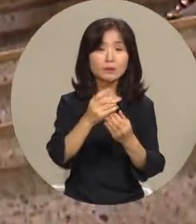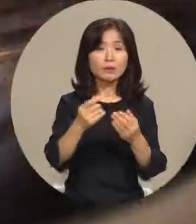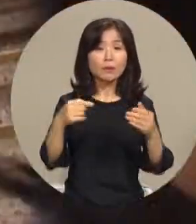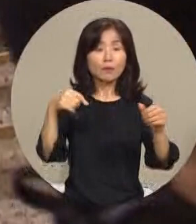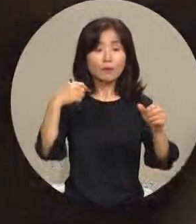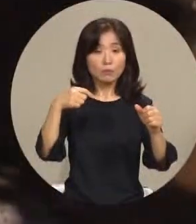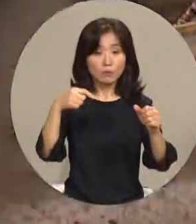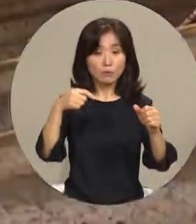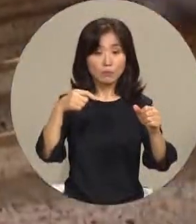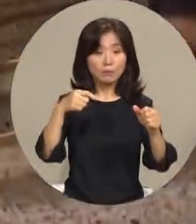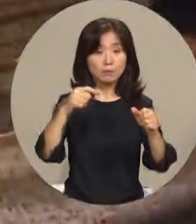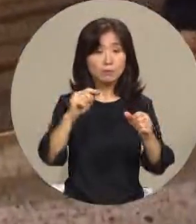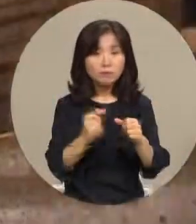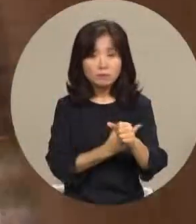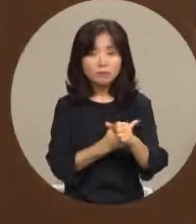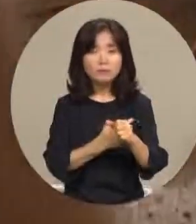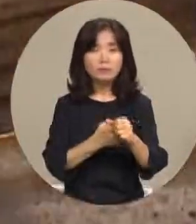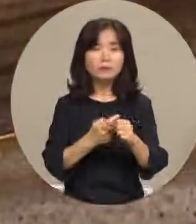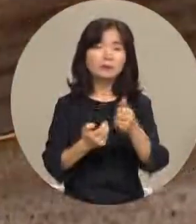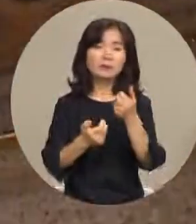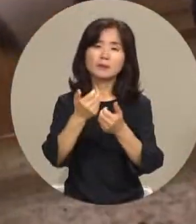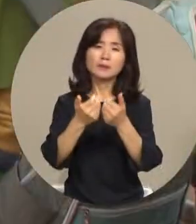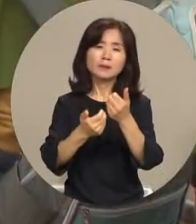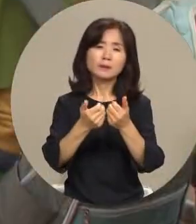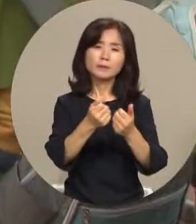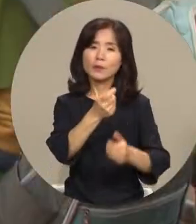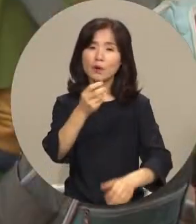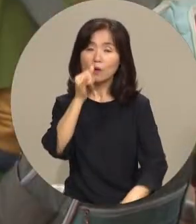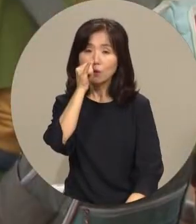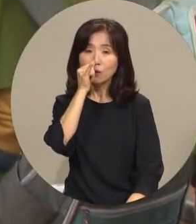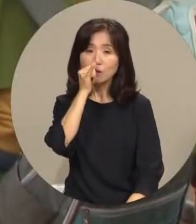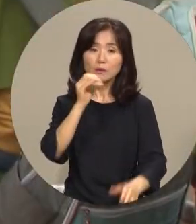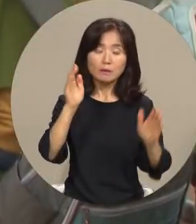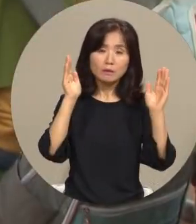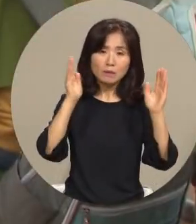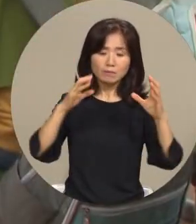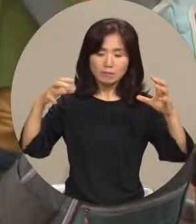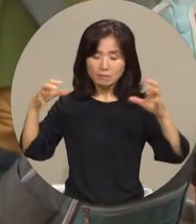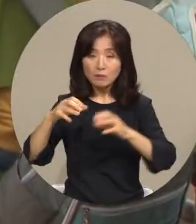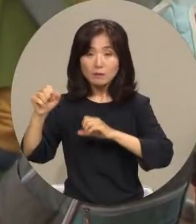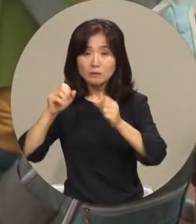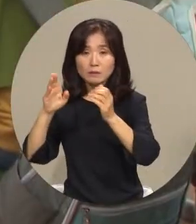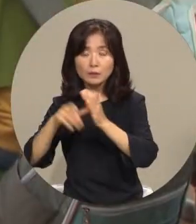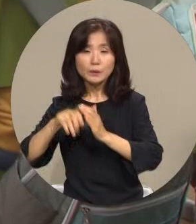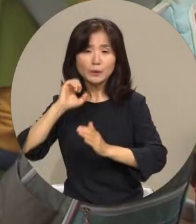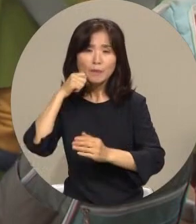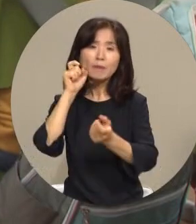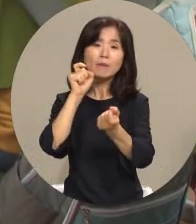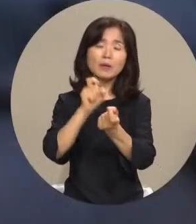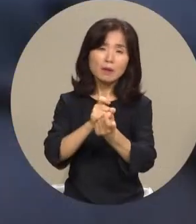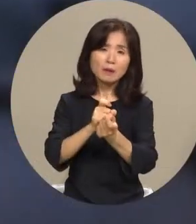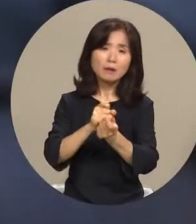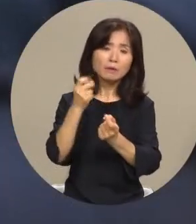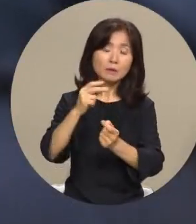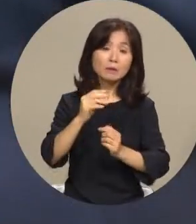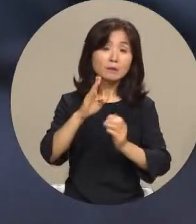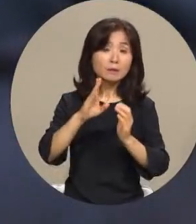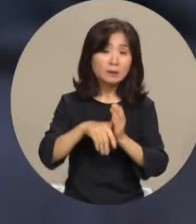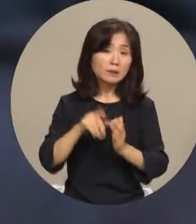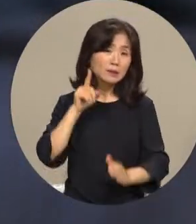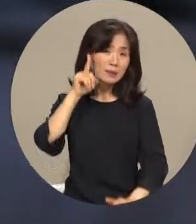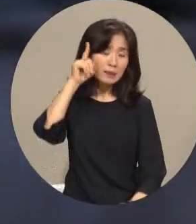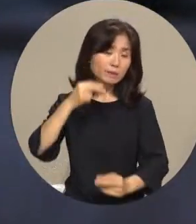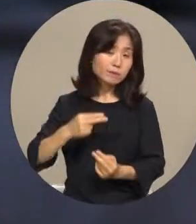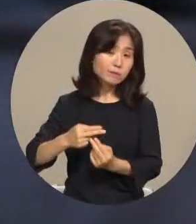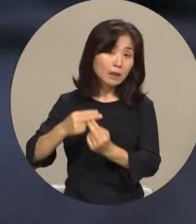하다보면이 같은 갈등은 심심치 않게 발생합니다 수업이나 모두 활동에서 어려움을 겪기도 하고이 과정에서